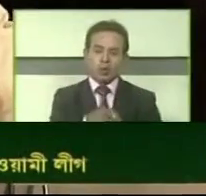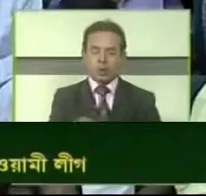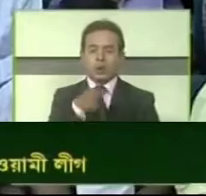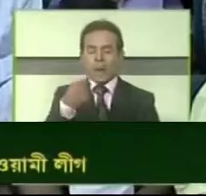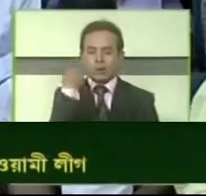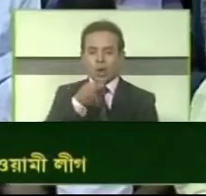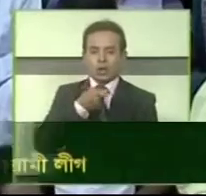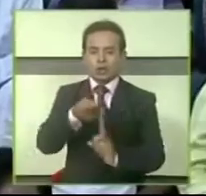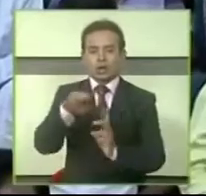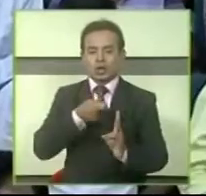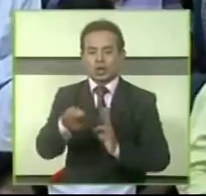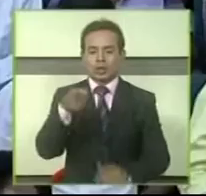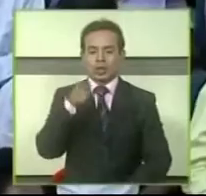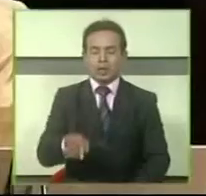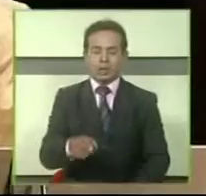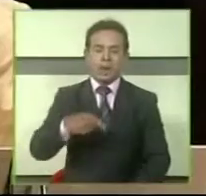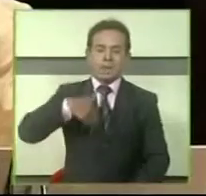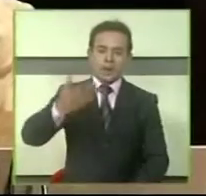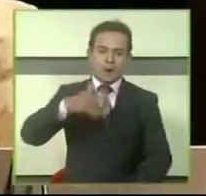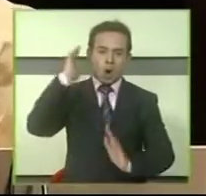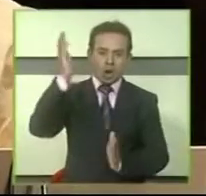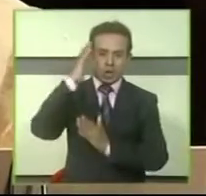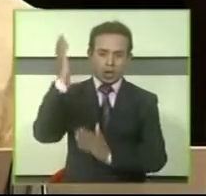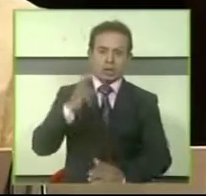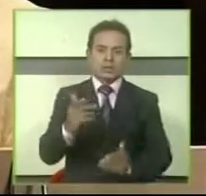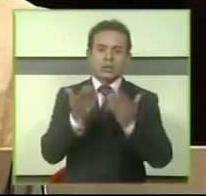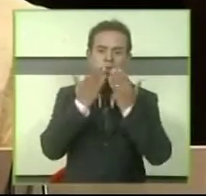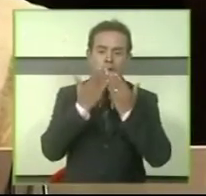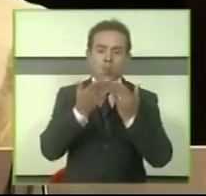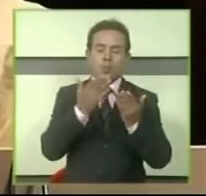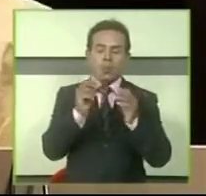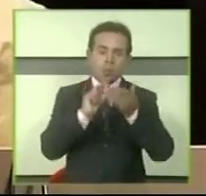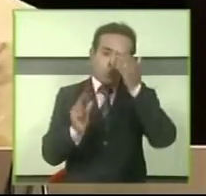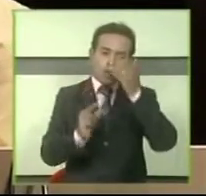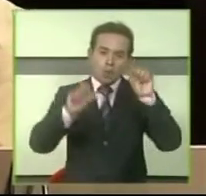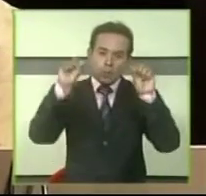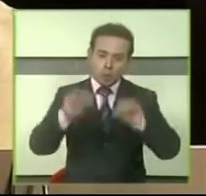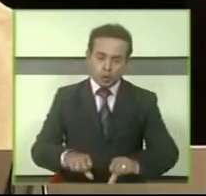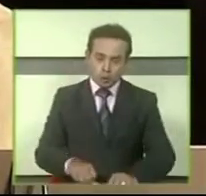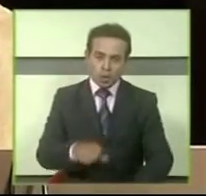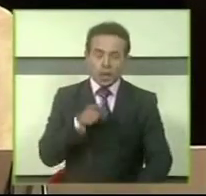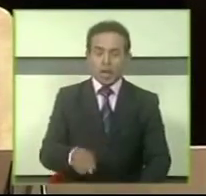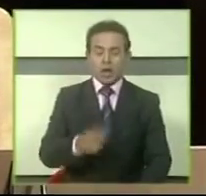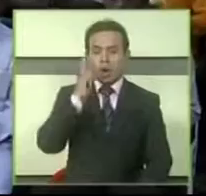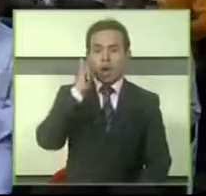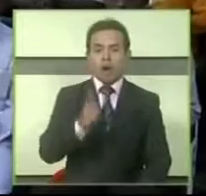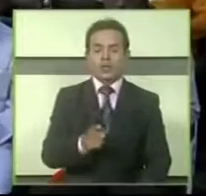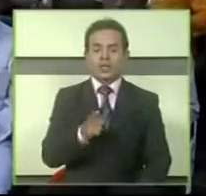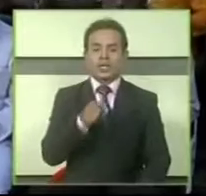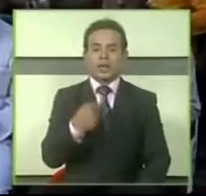রাখা, দিনের পর দিন অবরোধ ডেকে ছাত্র ছাত্রীদের পরীক্ষায় বাধাগ্রস্ত করা, সেটা কি হিউম্যান রাইটস ভায়োলেশন নয়?